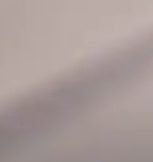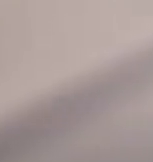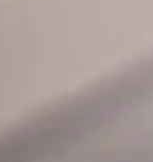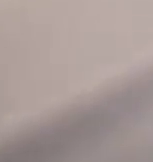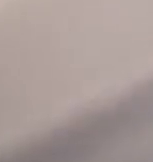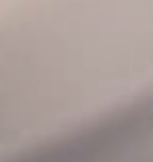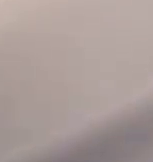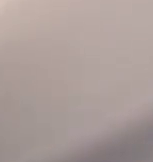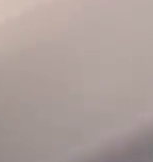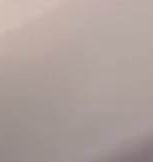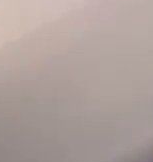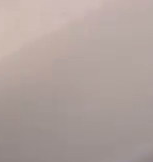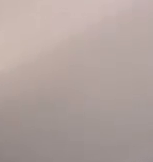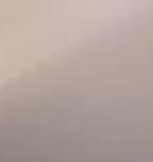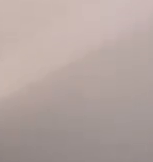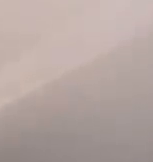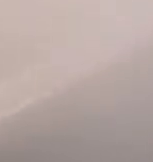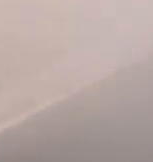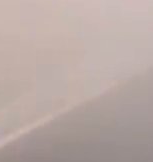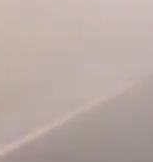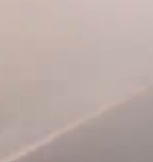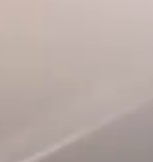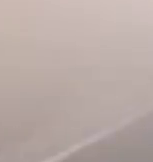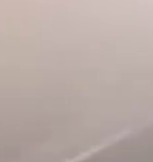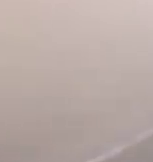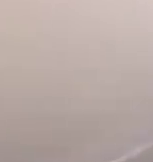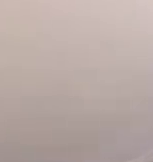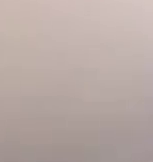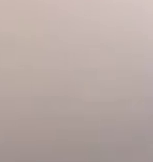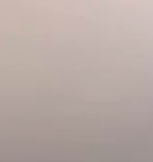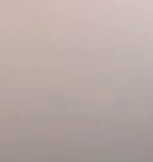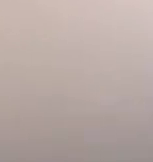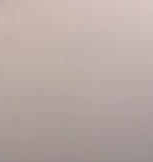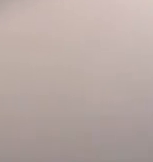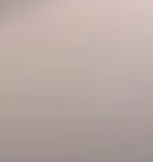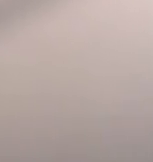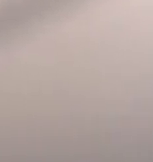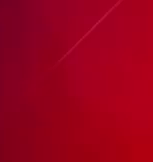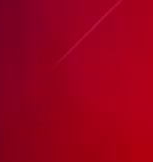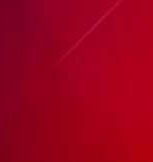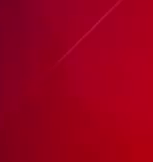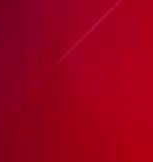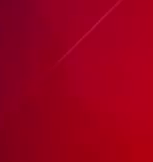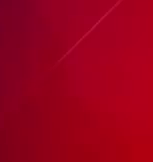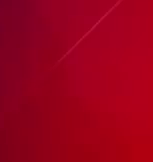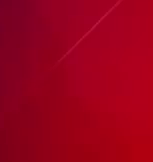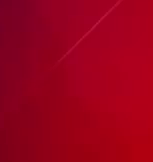TV at sa www.gmanews.tv.